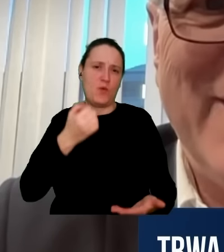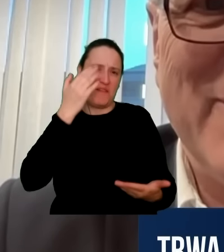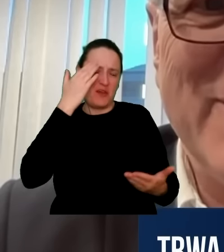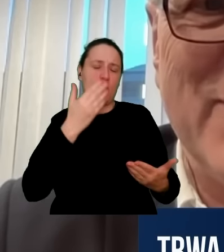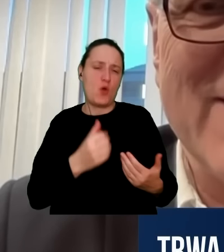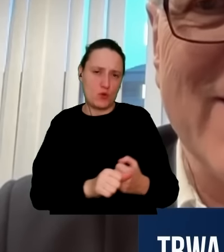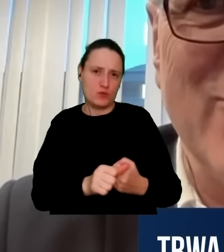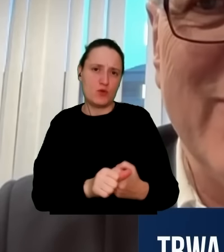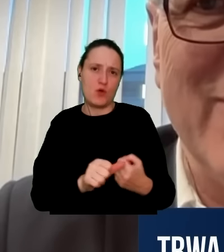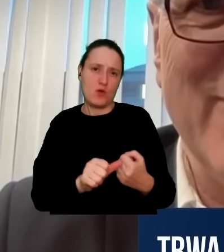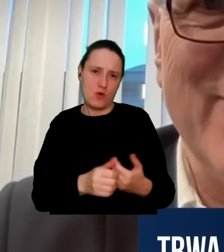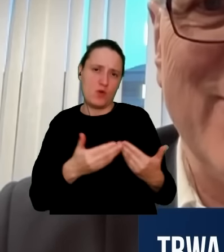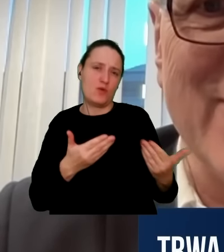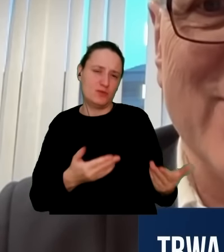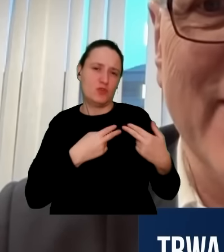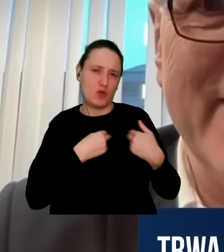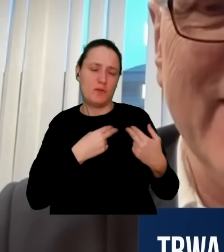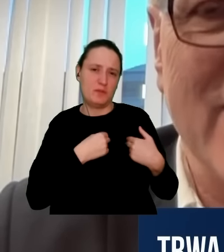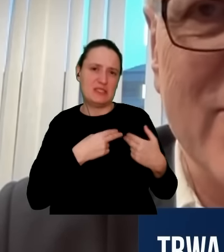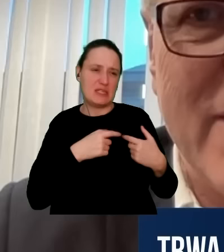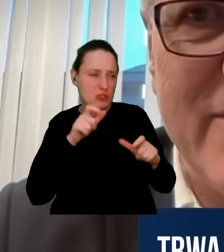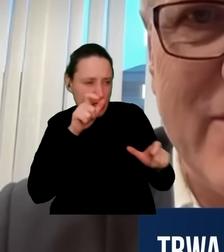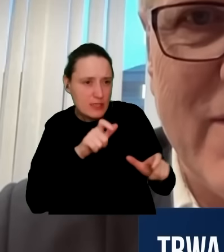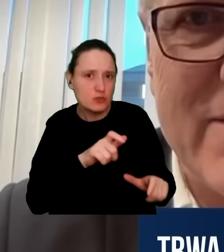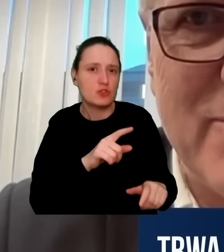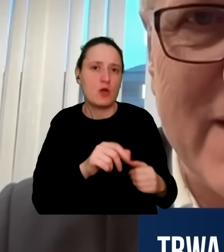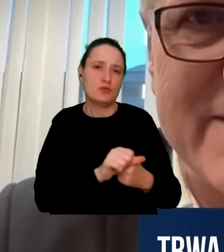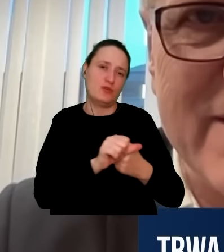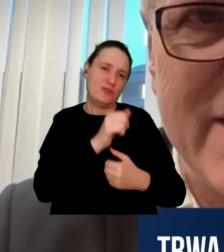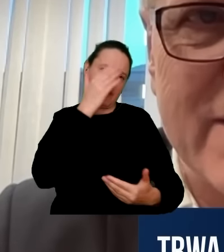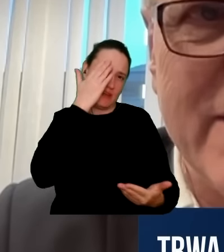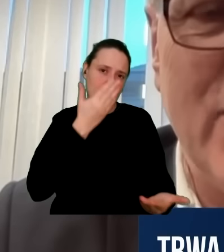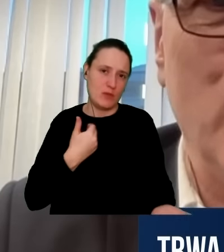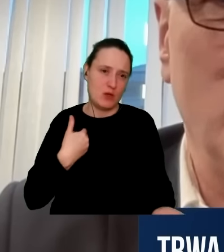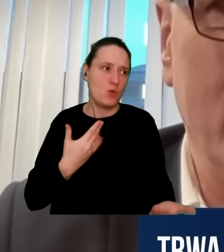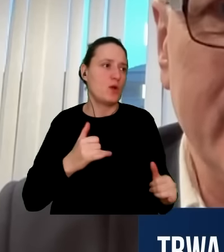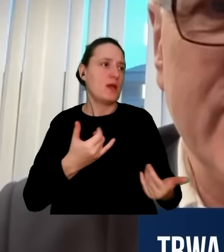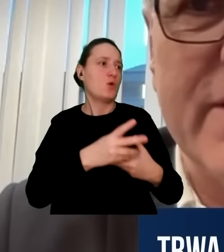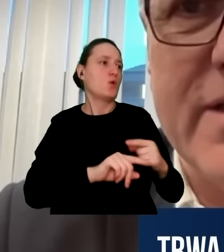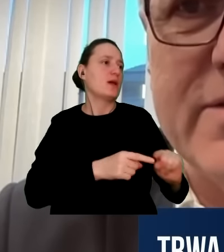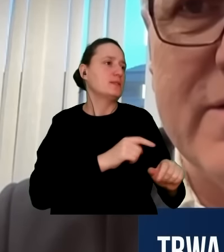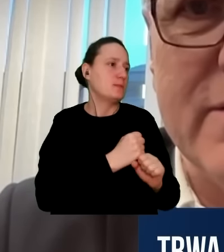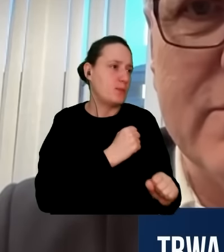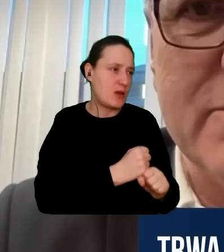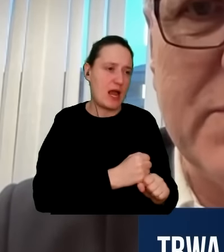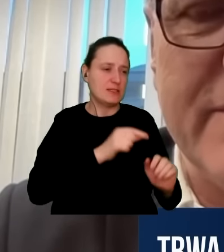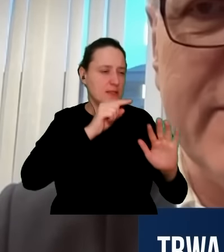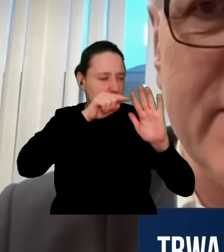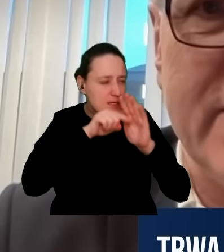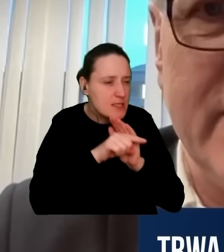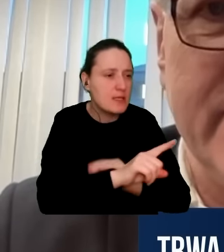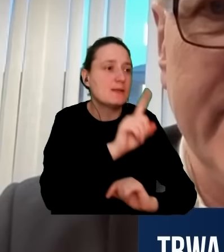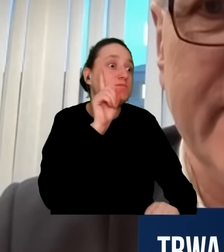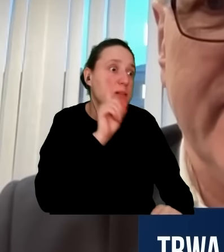wszystkim praca komisji śledczej, jak zorganizować tę pracę, jak próbować docierać do